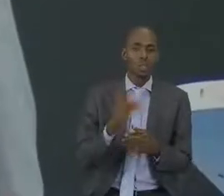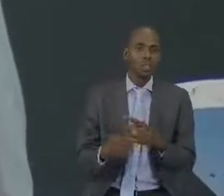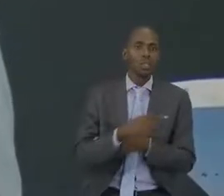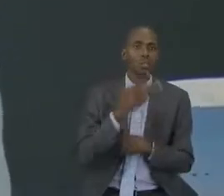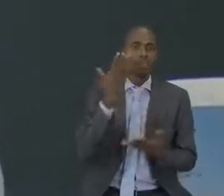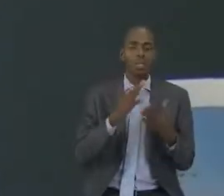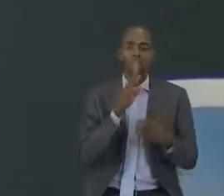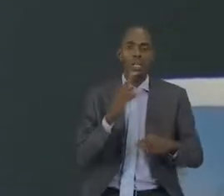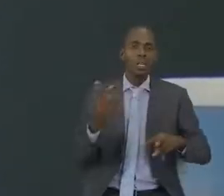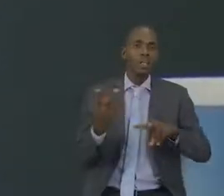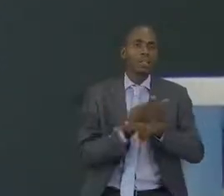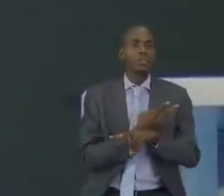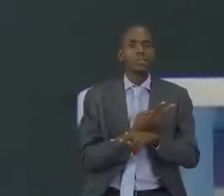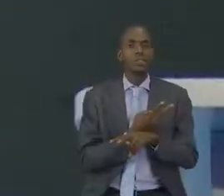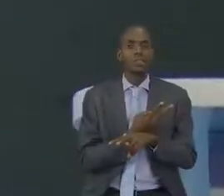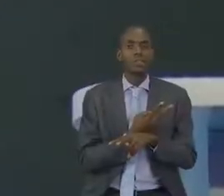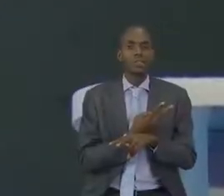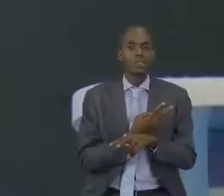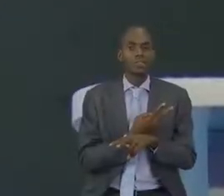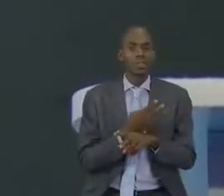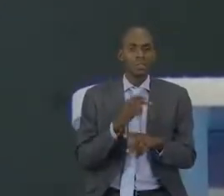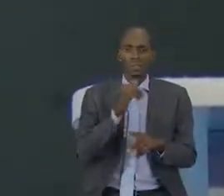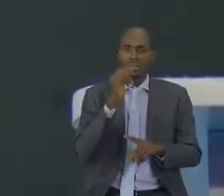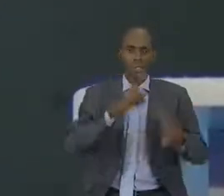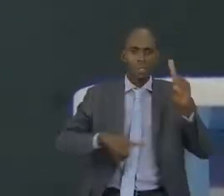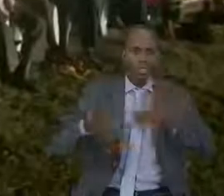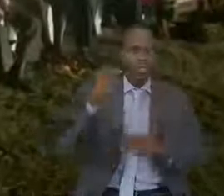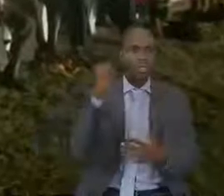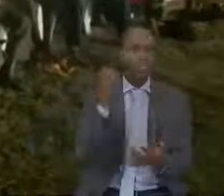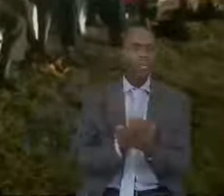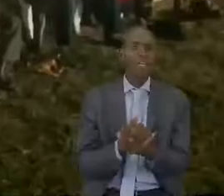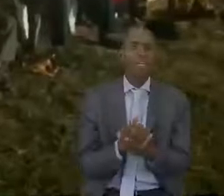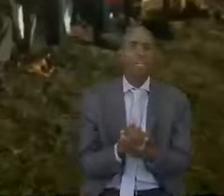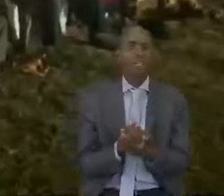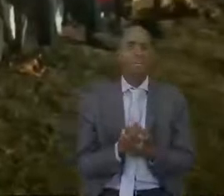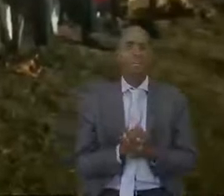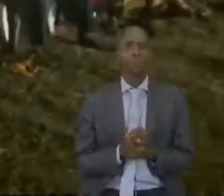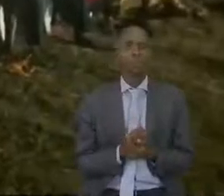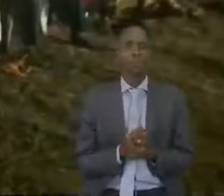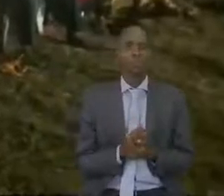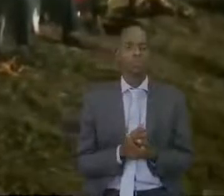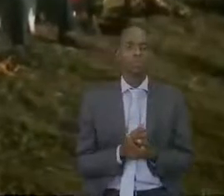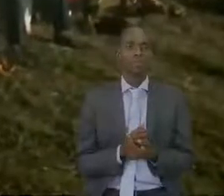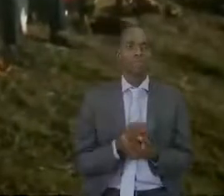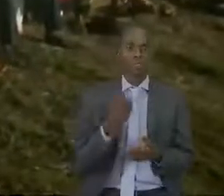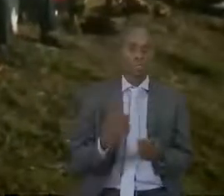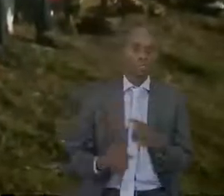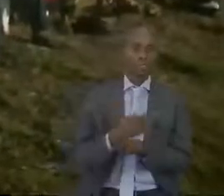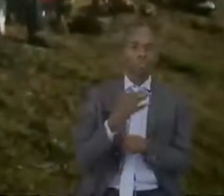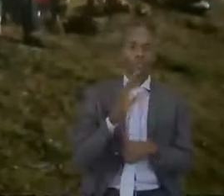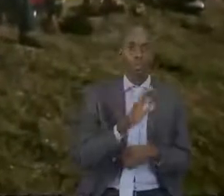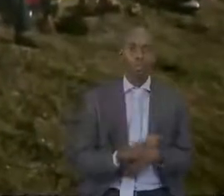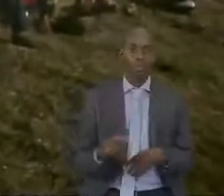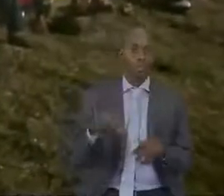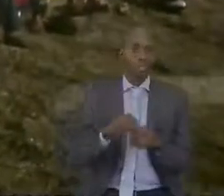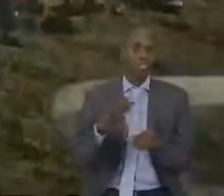Alors vos jours et les jours de vos enfants se multiplieront. Votre amen. Les jours de vos enfants dans le